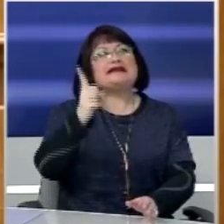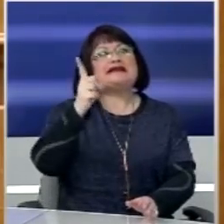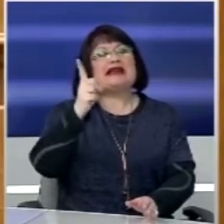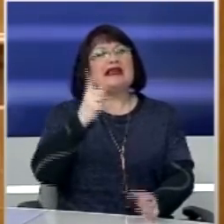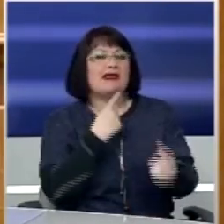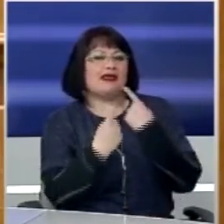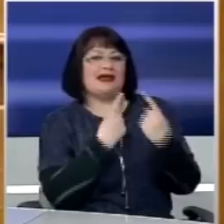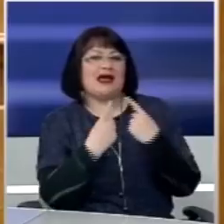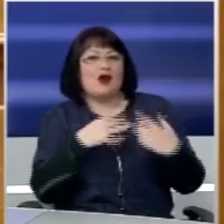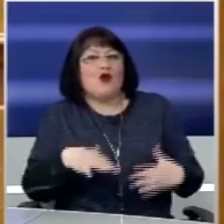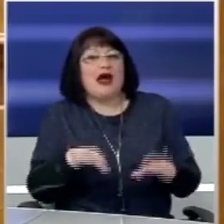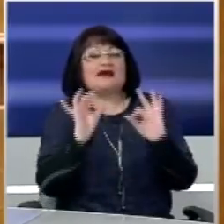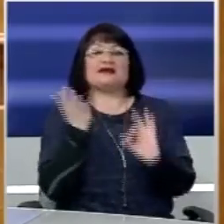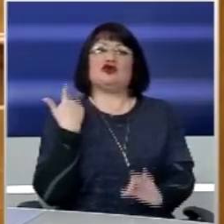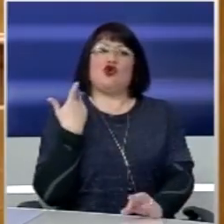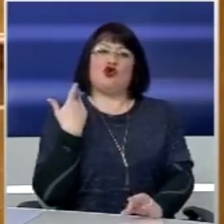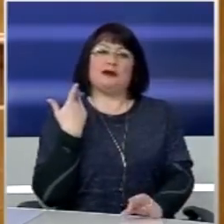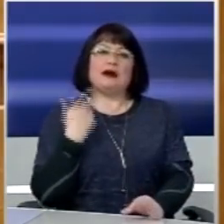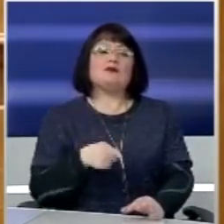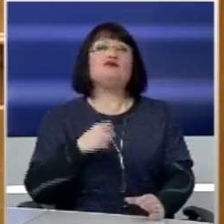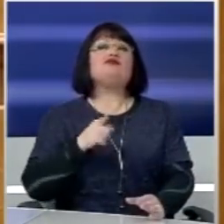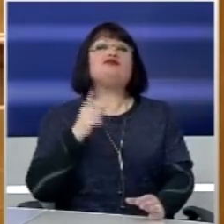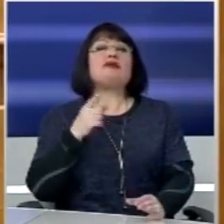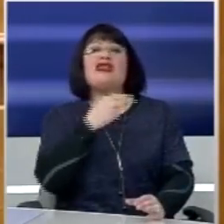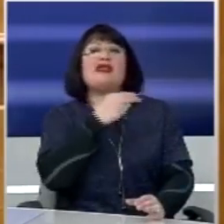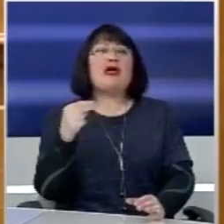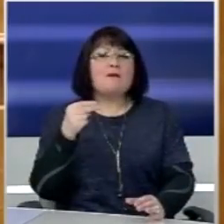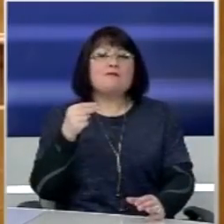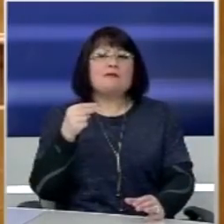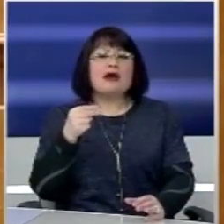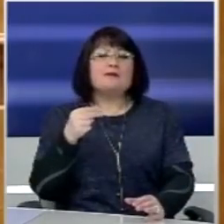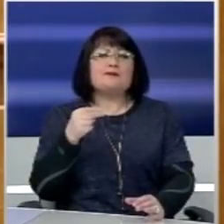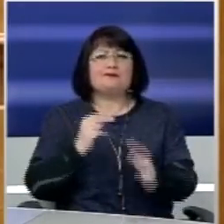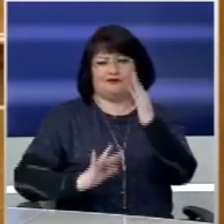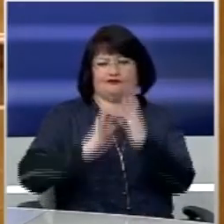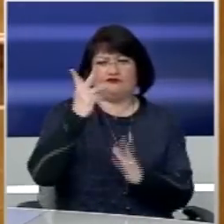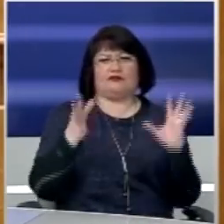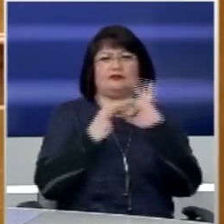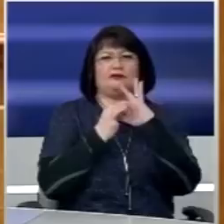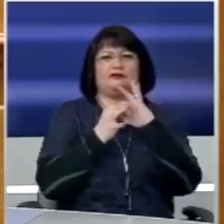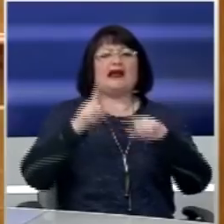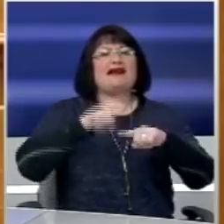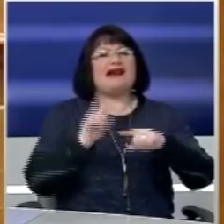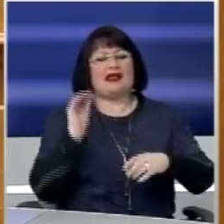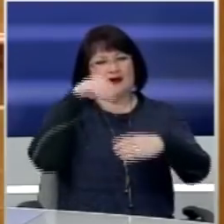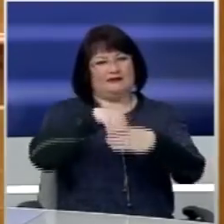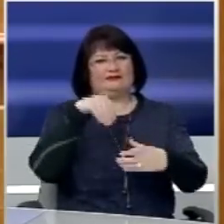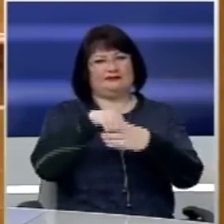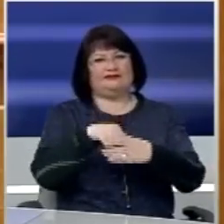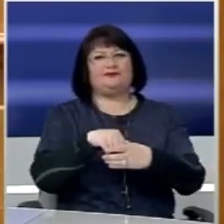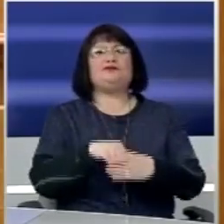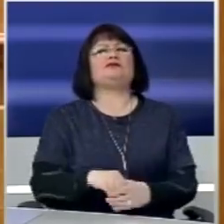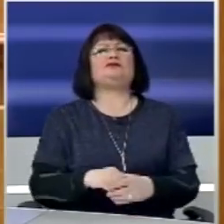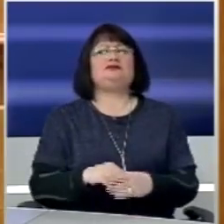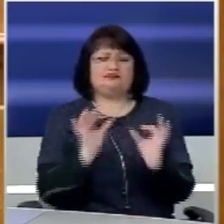στρατηγικού διαλόγου με τη ΣΥΠΑ, με αποκλειστικό αντικείμενο την πιο αναβαθμισμένη συμμετοχή της Ελλάδας στο ιμπεριαλιστικό